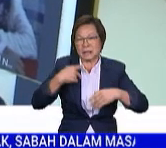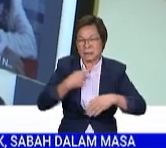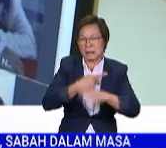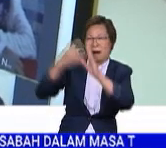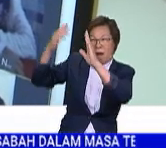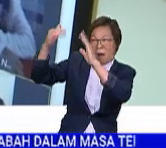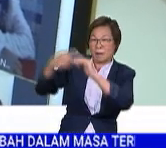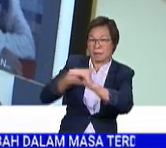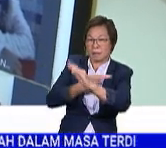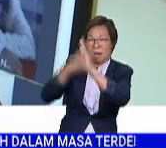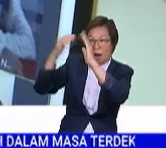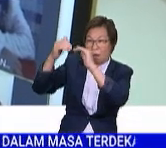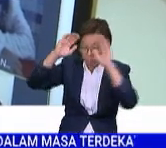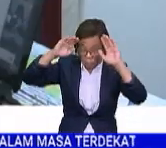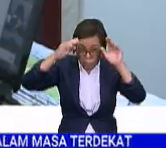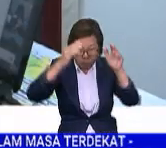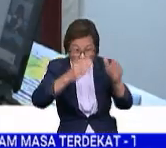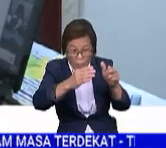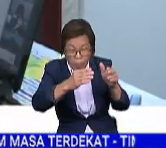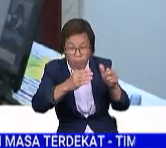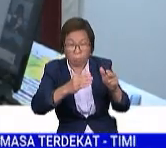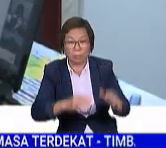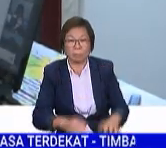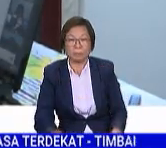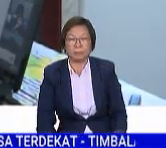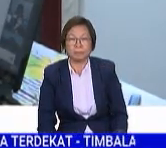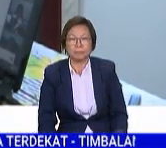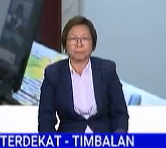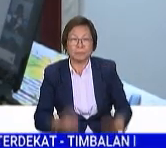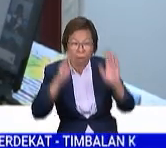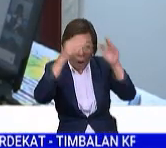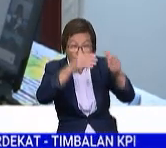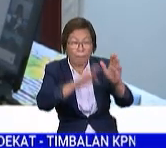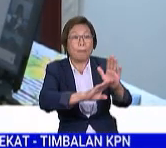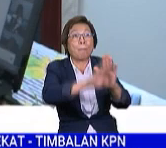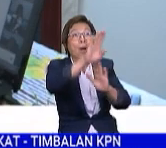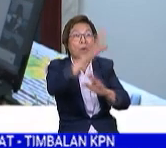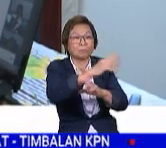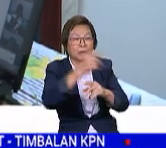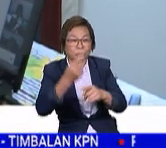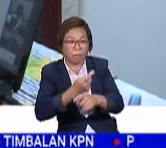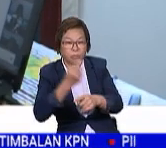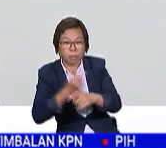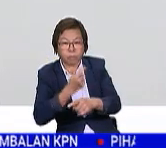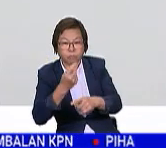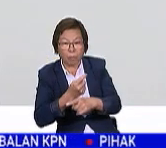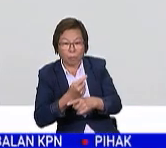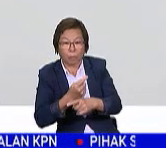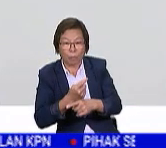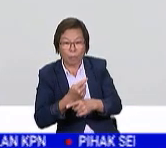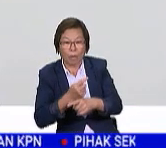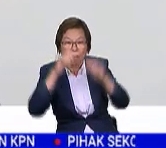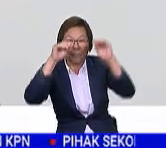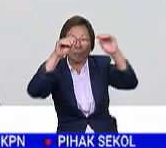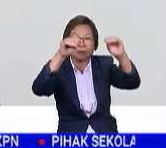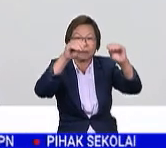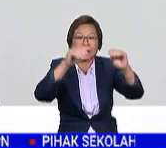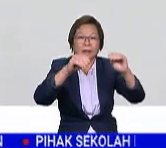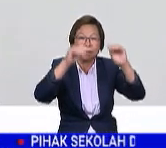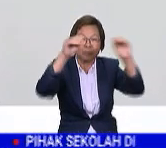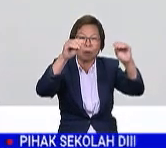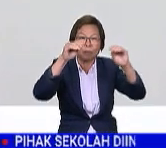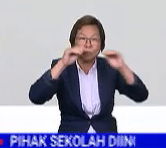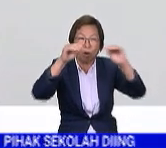adalah perhatian yang akan diberi terhadap pembangunan dan latihan cara pengajarannya